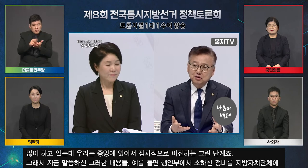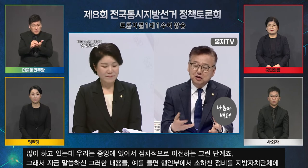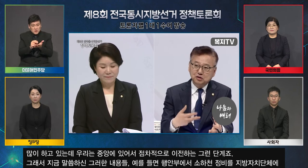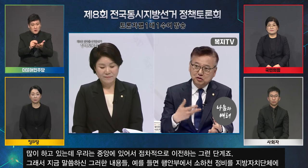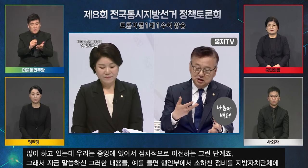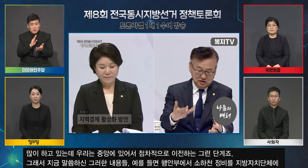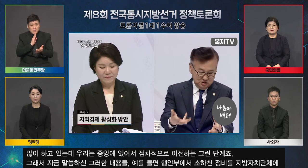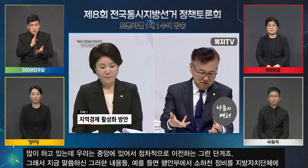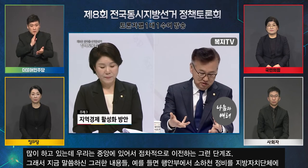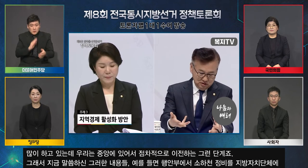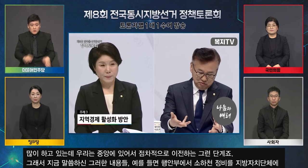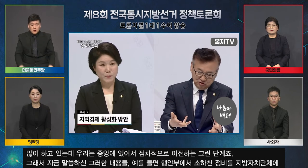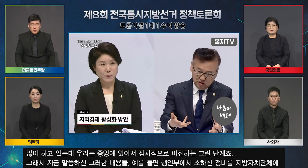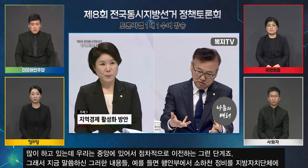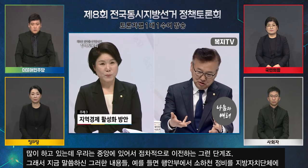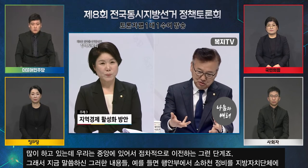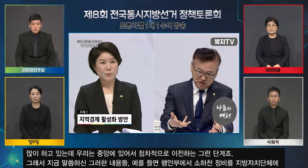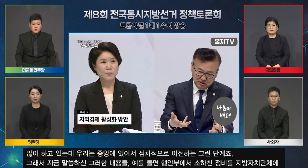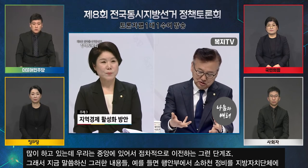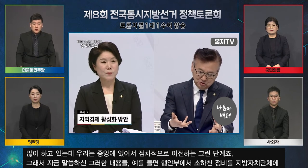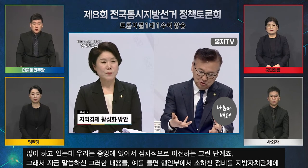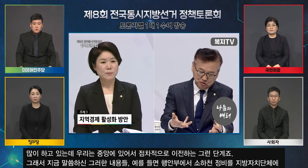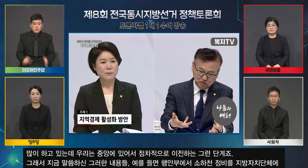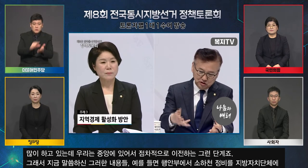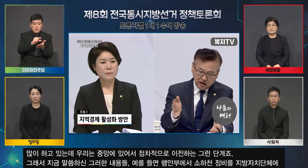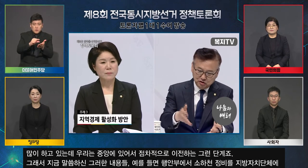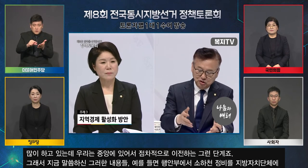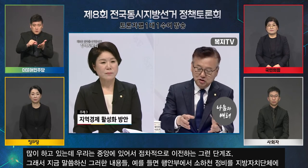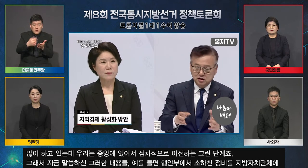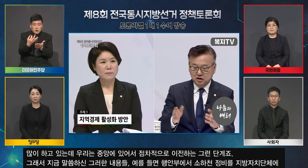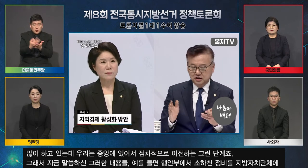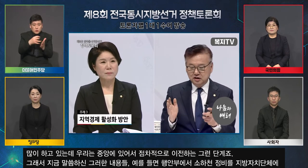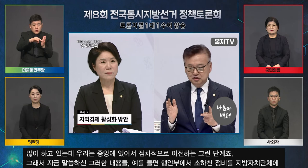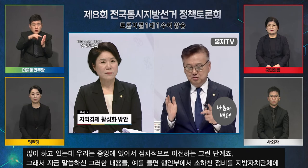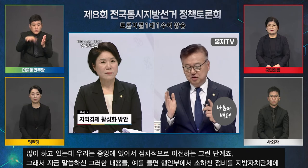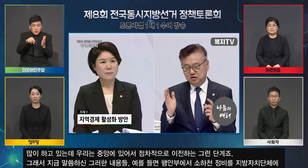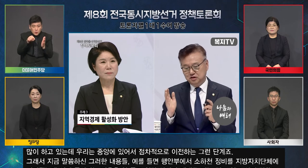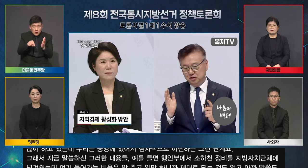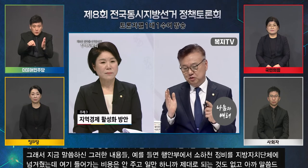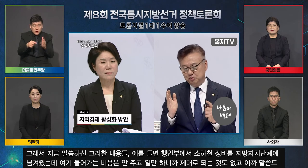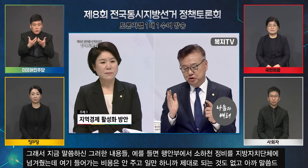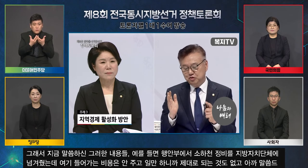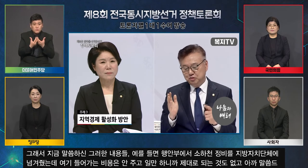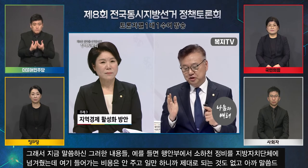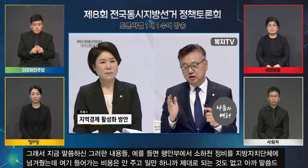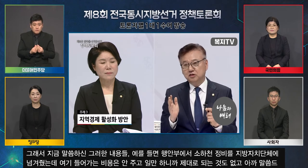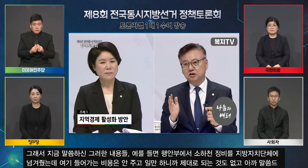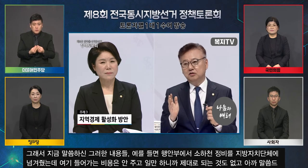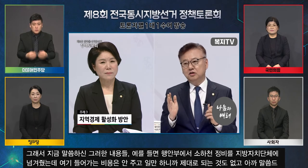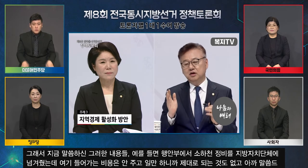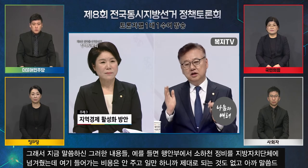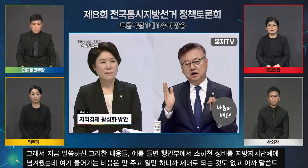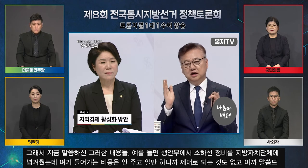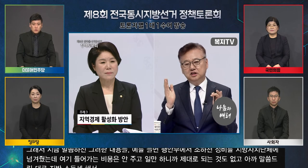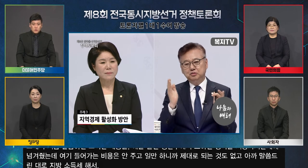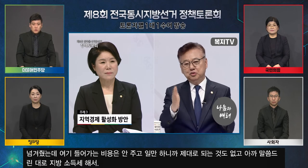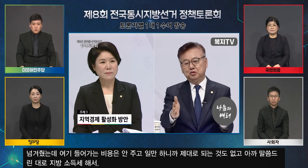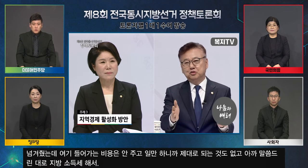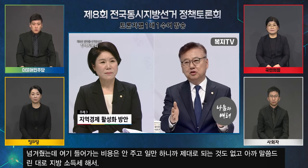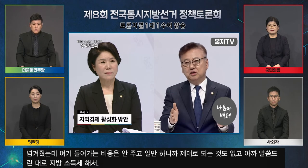지방소득세를 해서 예를 들으면 비율을 보니까 그렇더라고요.